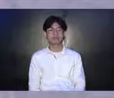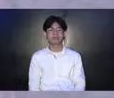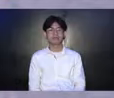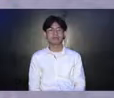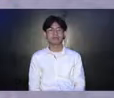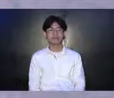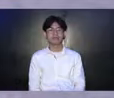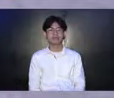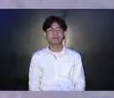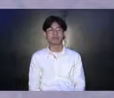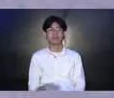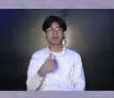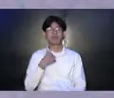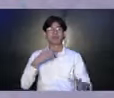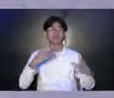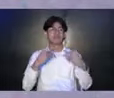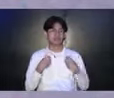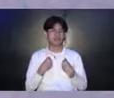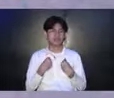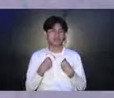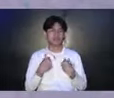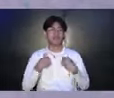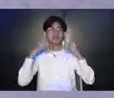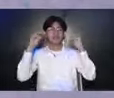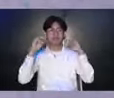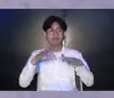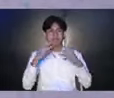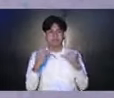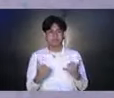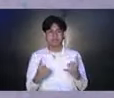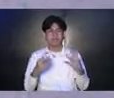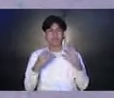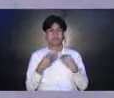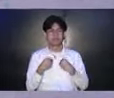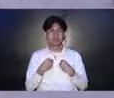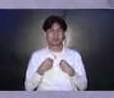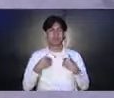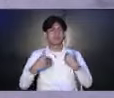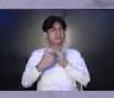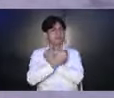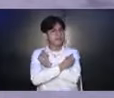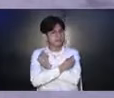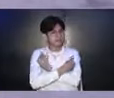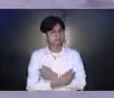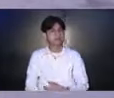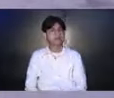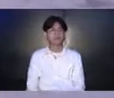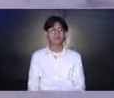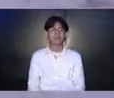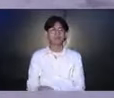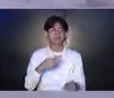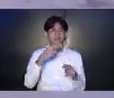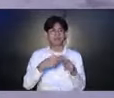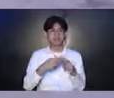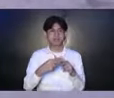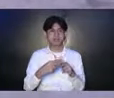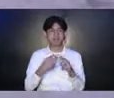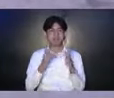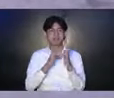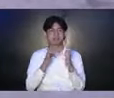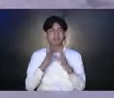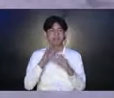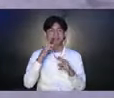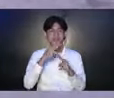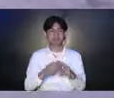I receive your miracle today. I receive your embrace in your name. In Jesus'